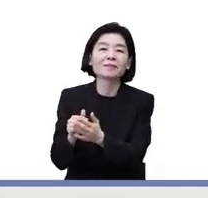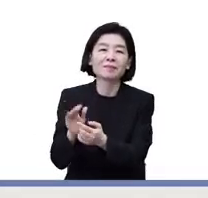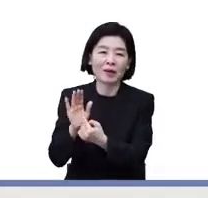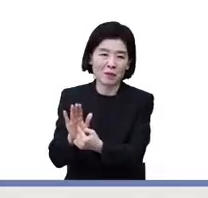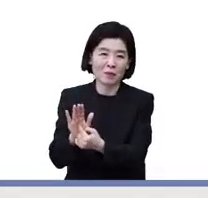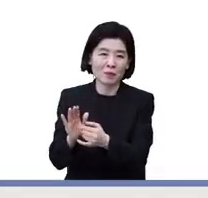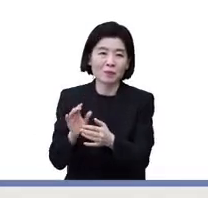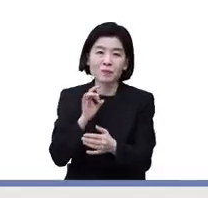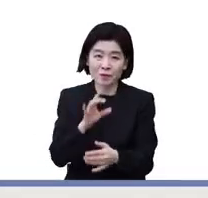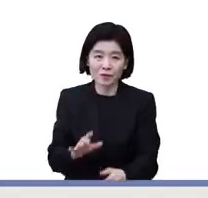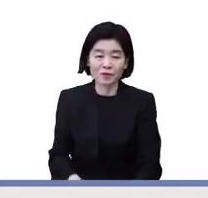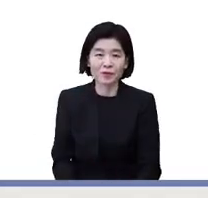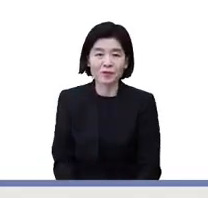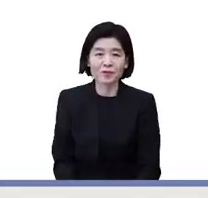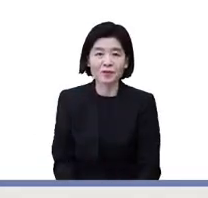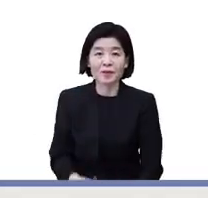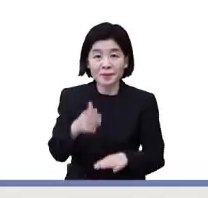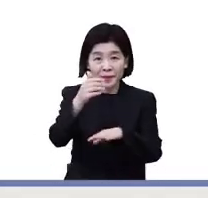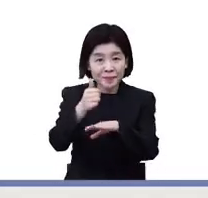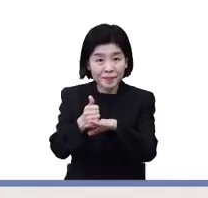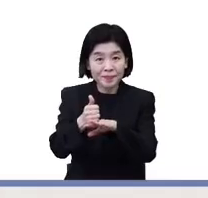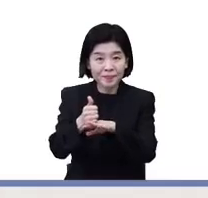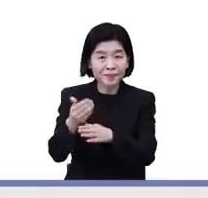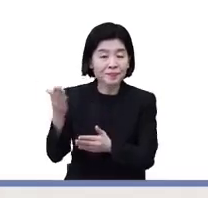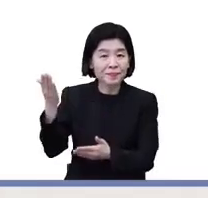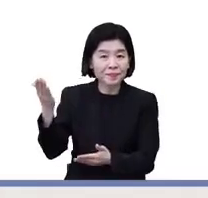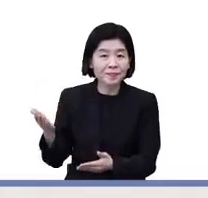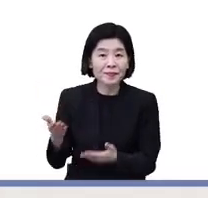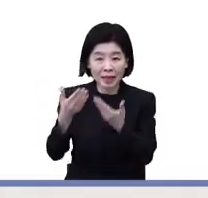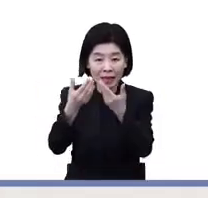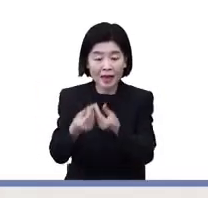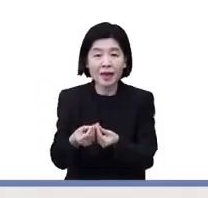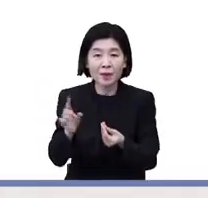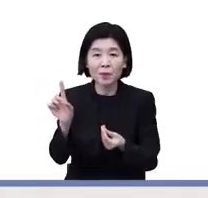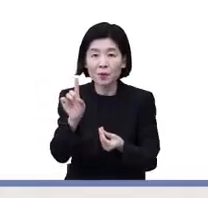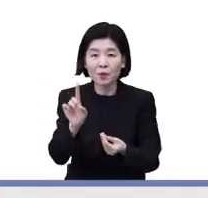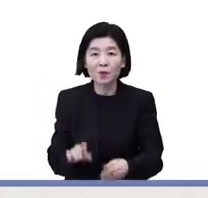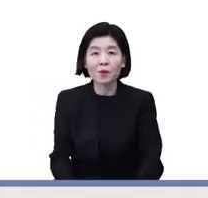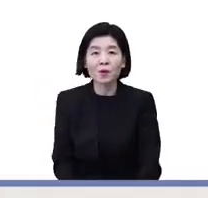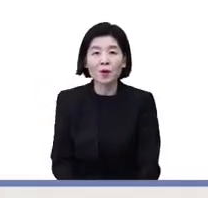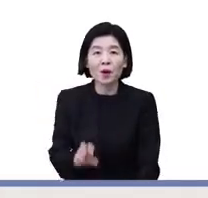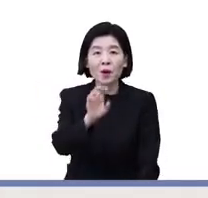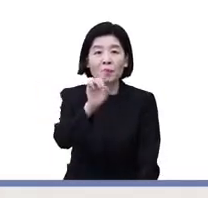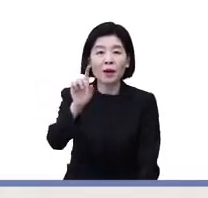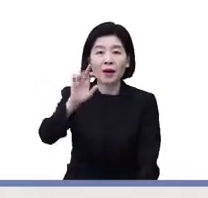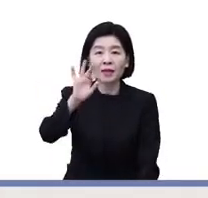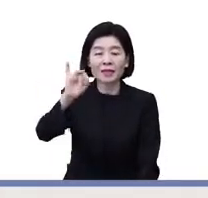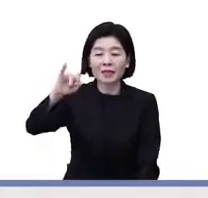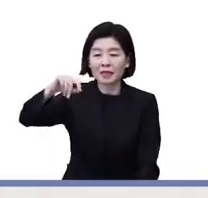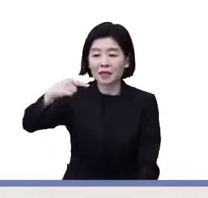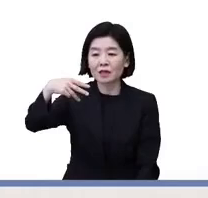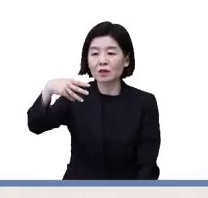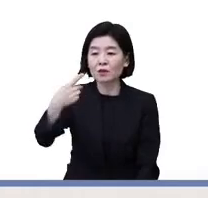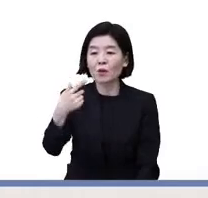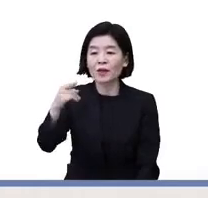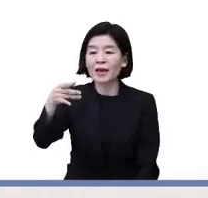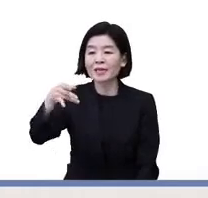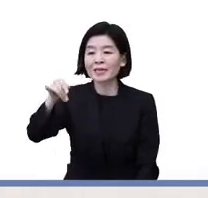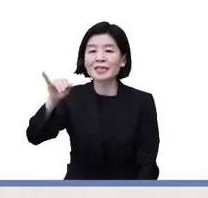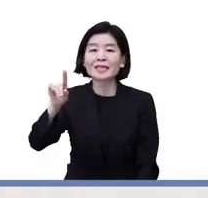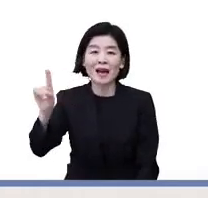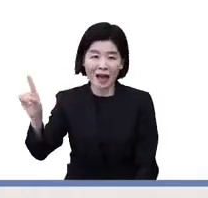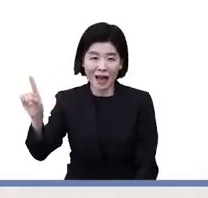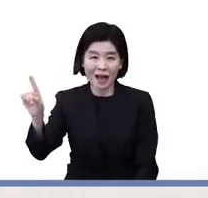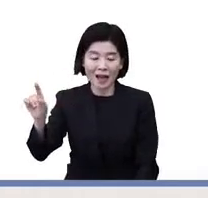자, 마지막으로 하나 보여드릴 사례는요, 마이크로네시아라는 지역인데, 이 섬을 포함해서 굉장히